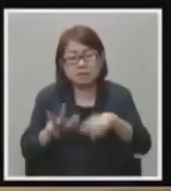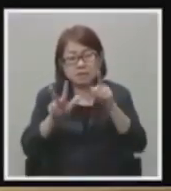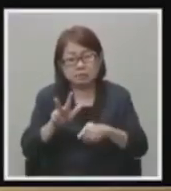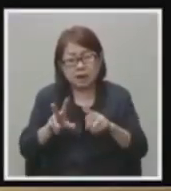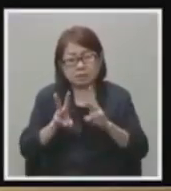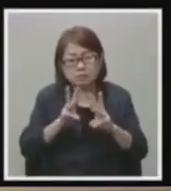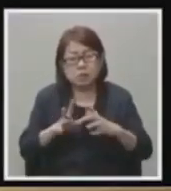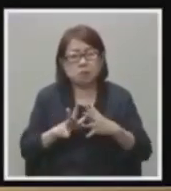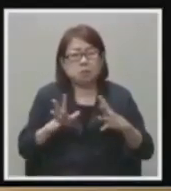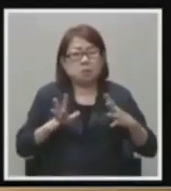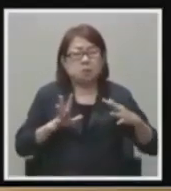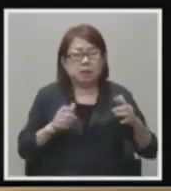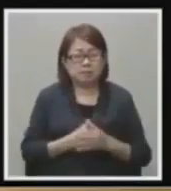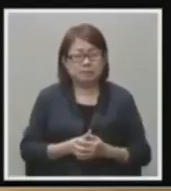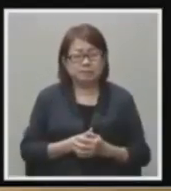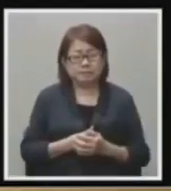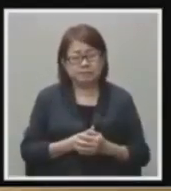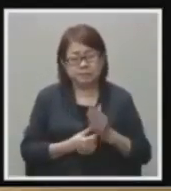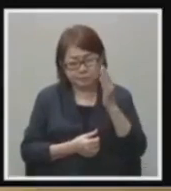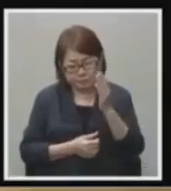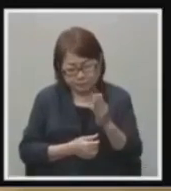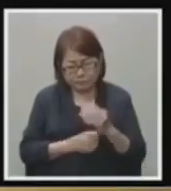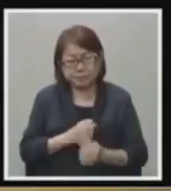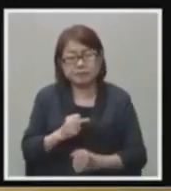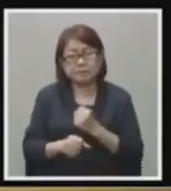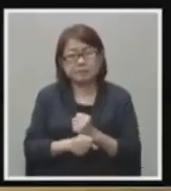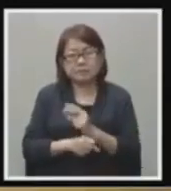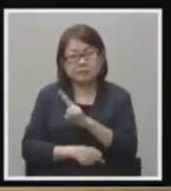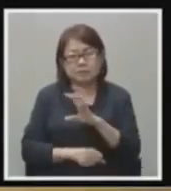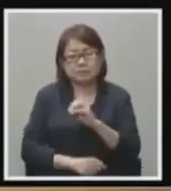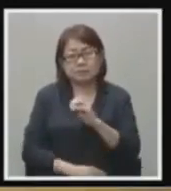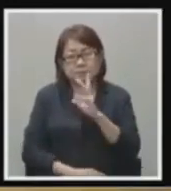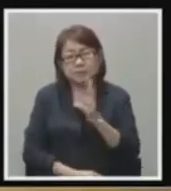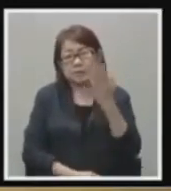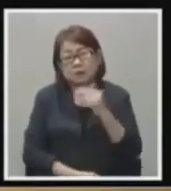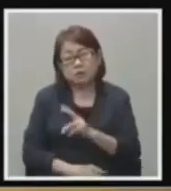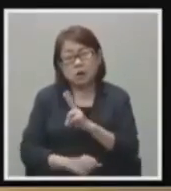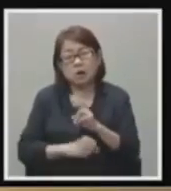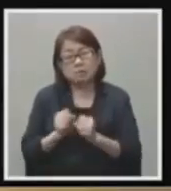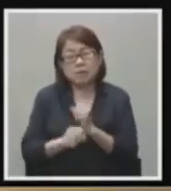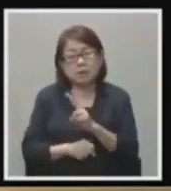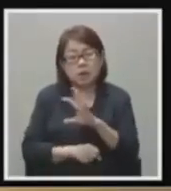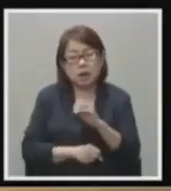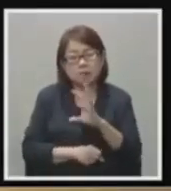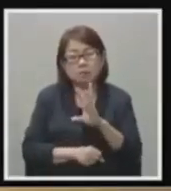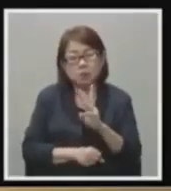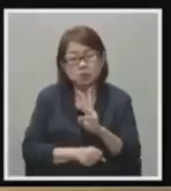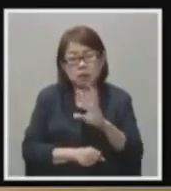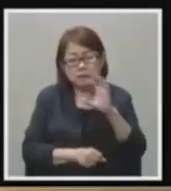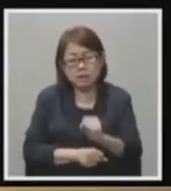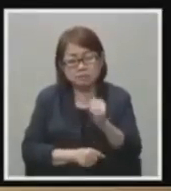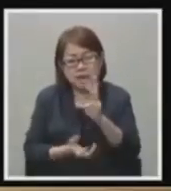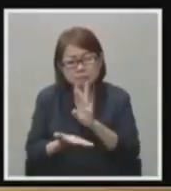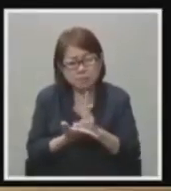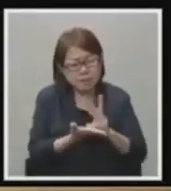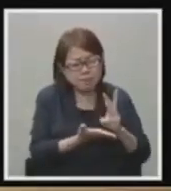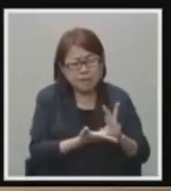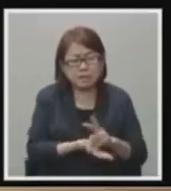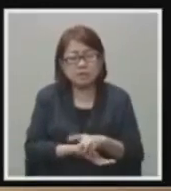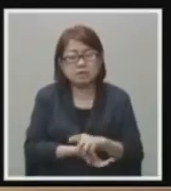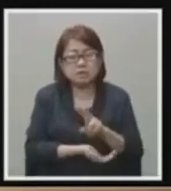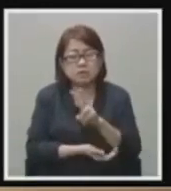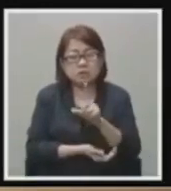ากเพราะนั้นในปี2556นี่นะครับยาบ้าจับได้120ล้านเม็ดลองมาดูปี